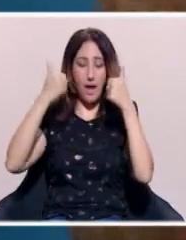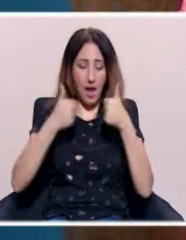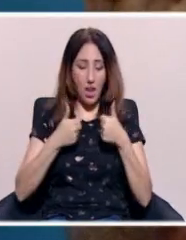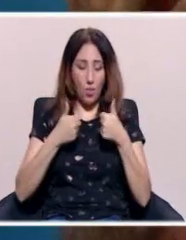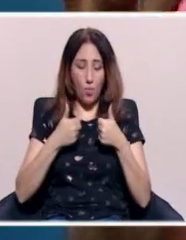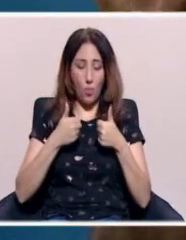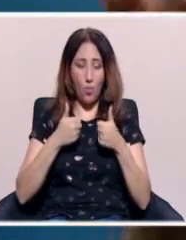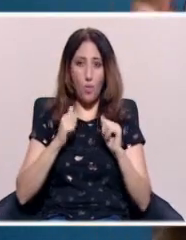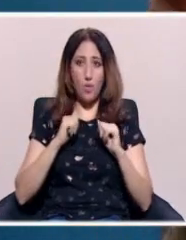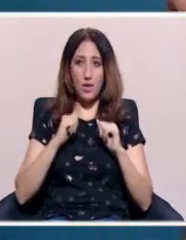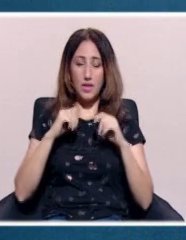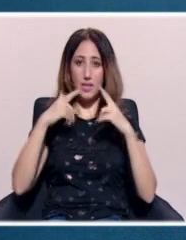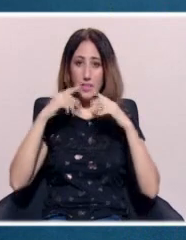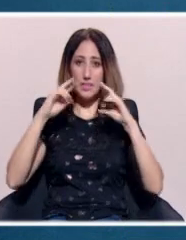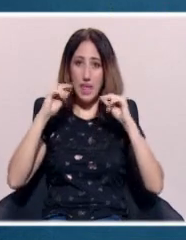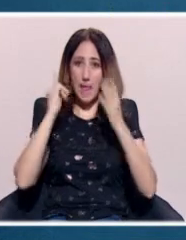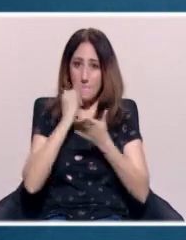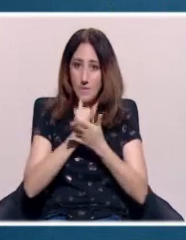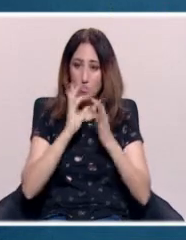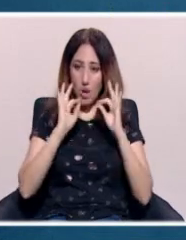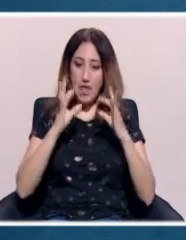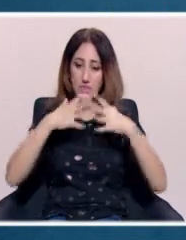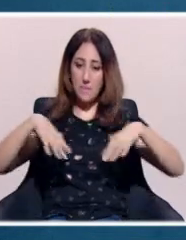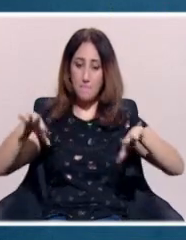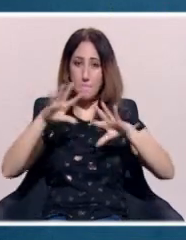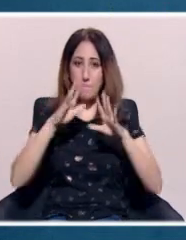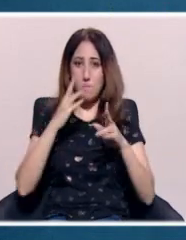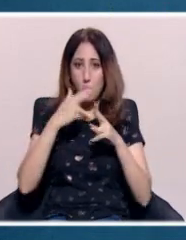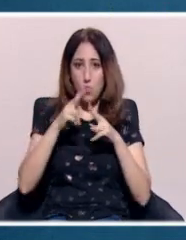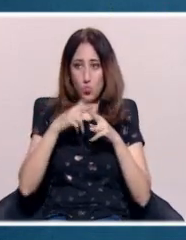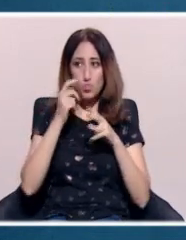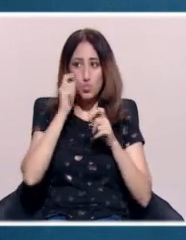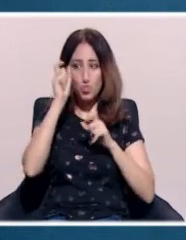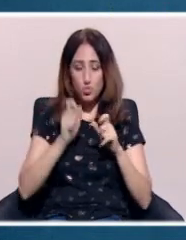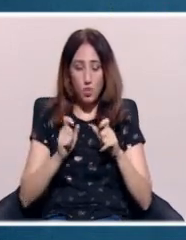أنا على نفس القدر من المسؤولية علشان أشيل شخصية